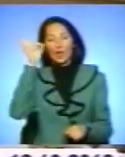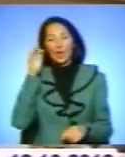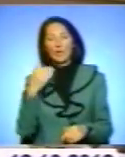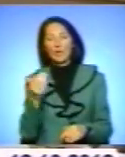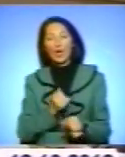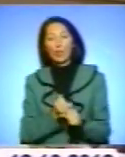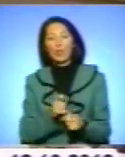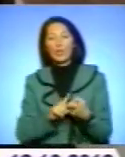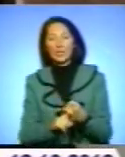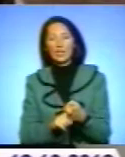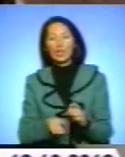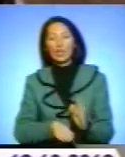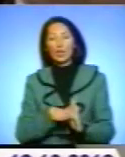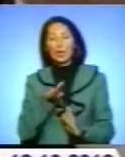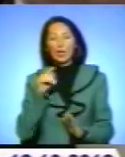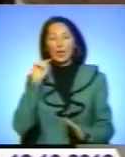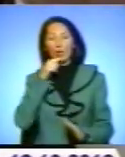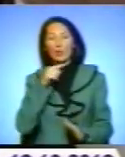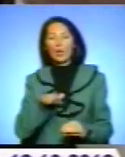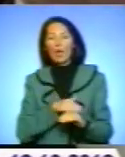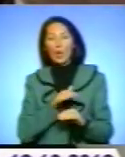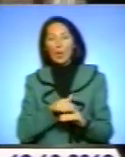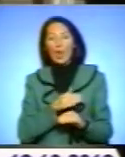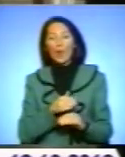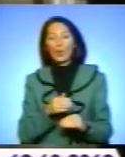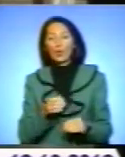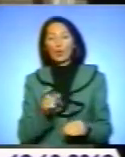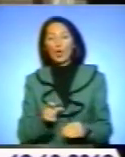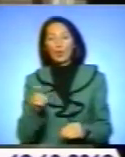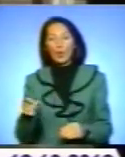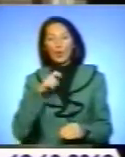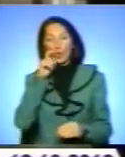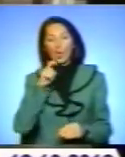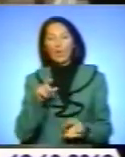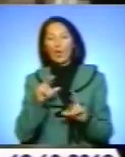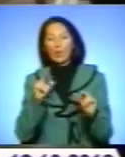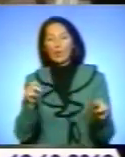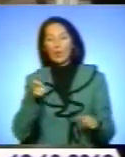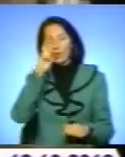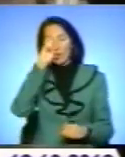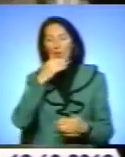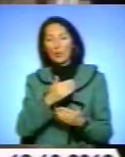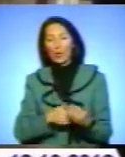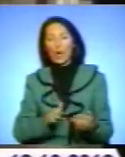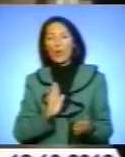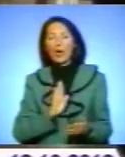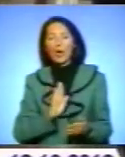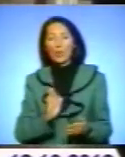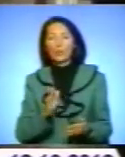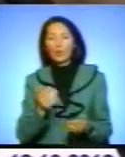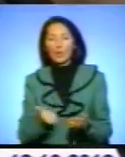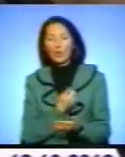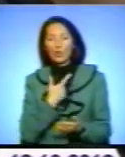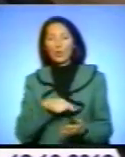залежить зростання економіки та благополуччя громадян країни. Глава держави пообіцяв, у державних програмах неодмінно знайдуть себе і сільські